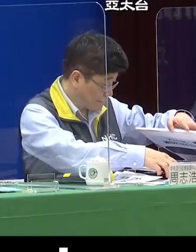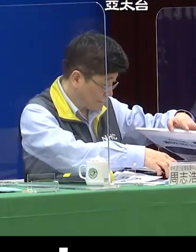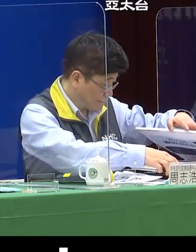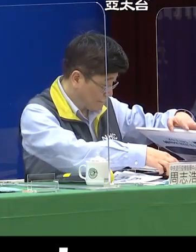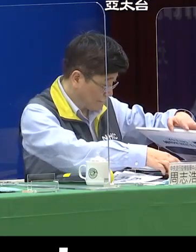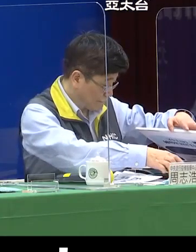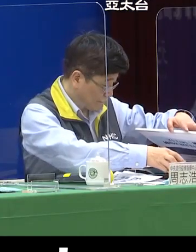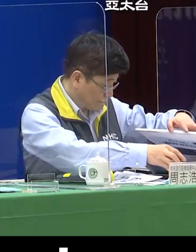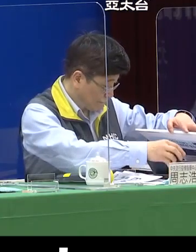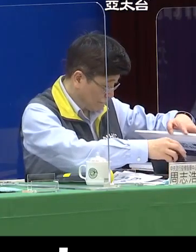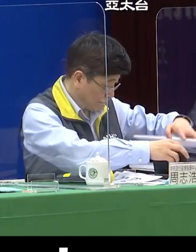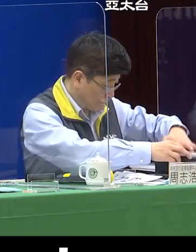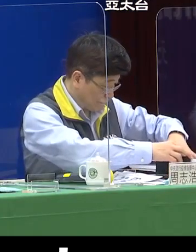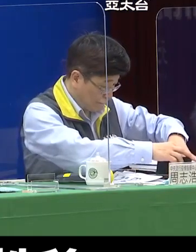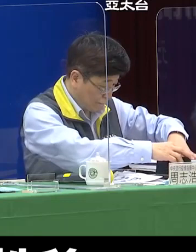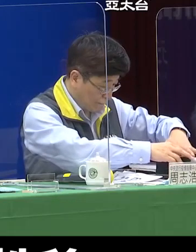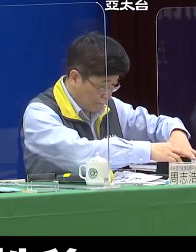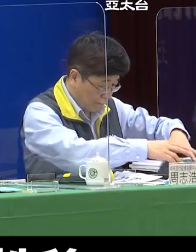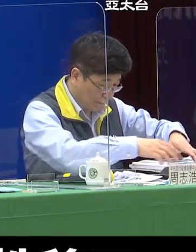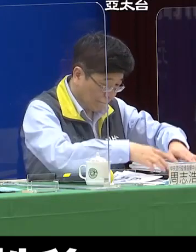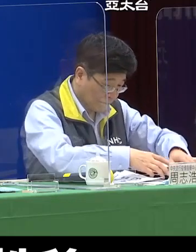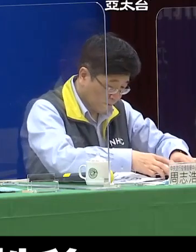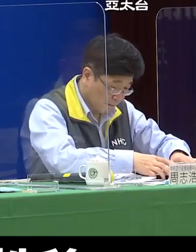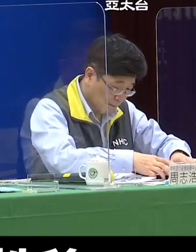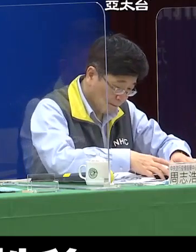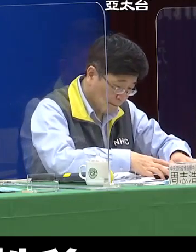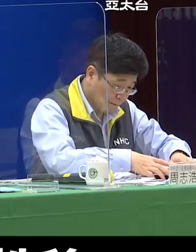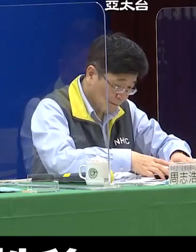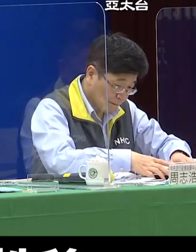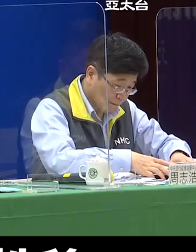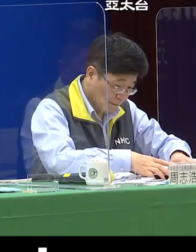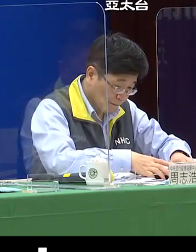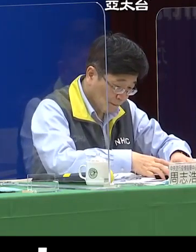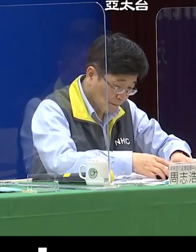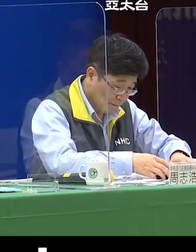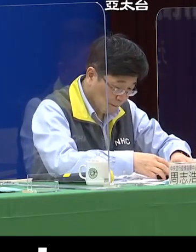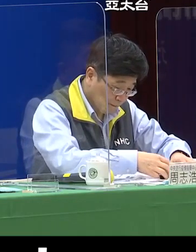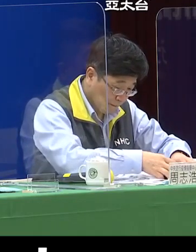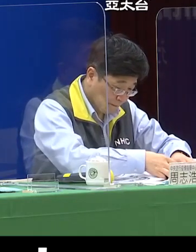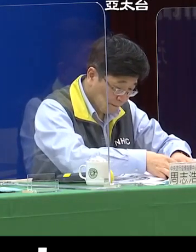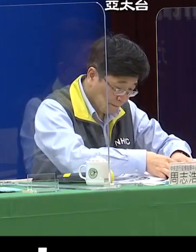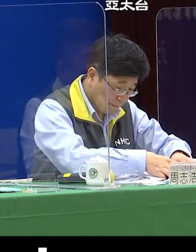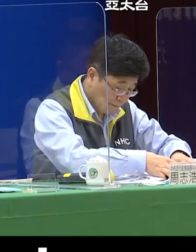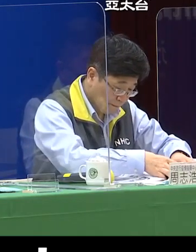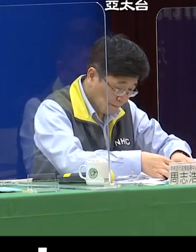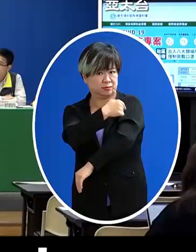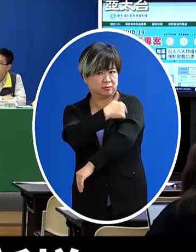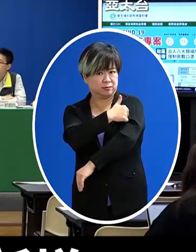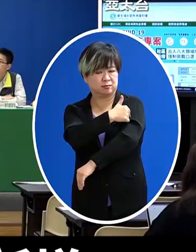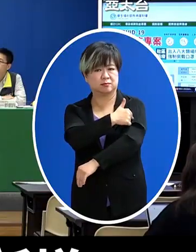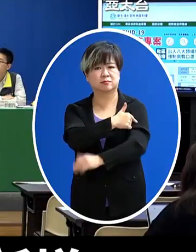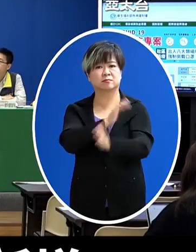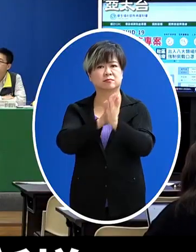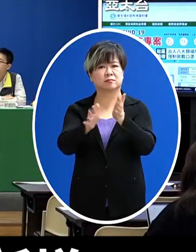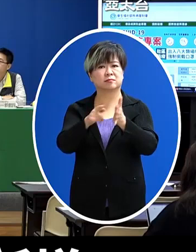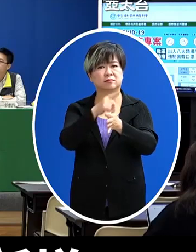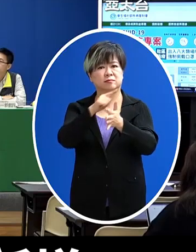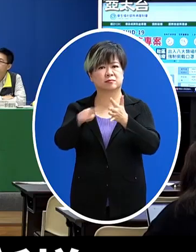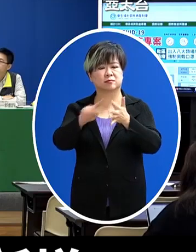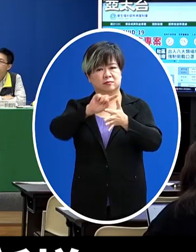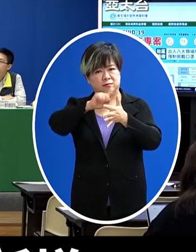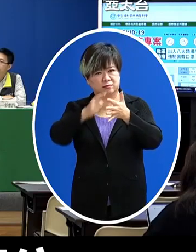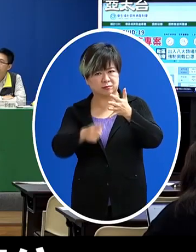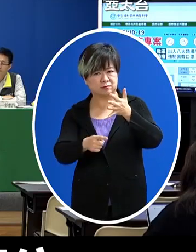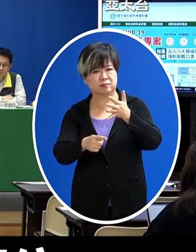掌握接触者共48人；菲律宾籍30多岁女性移工已掌握接触者共2人。另外，指挥中